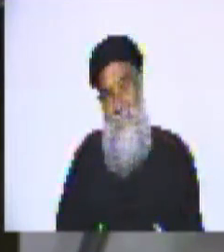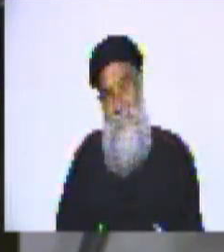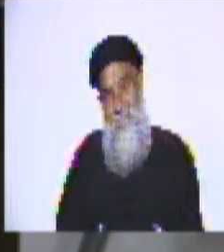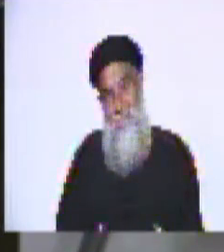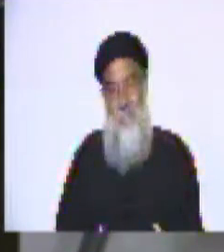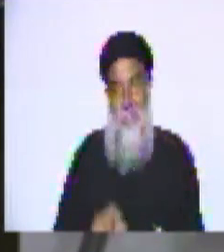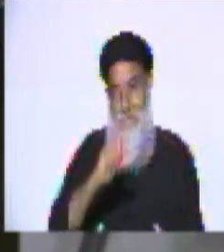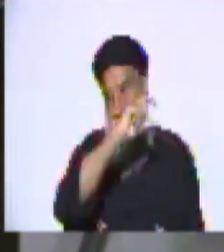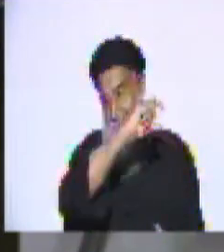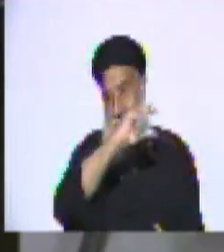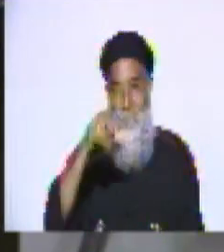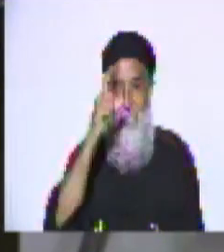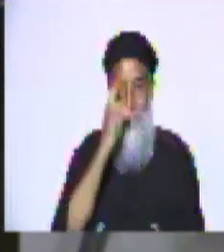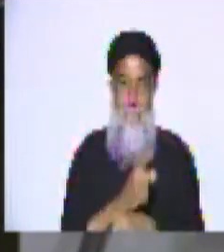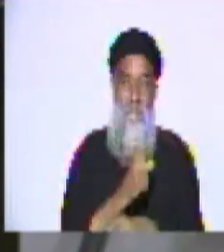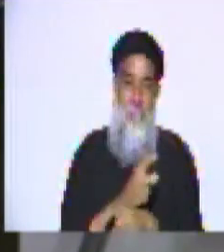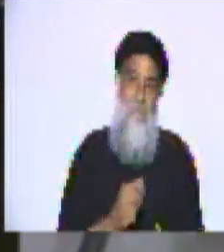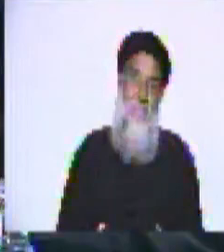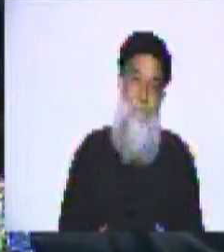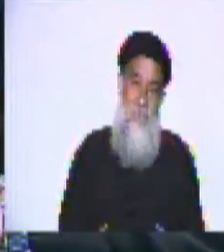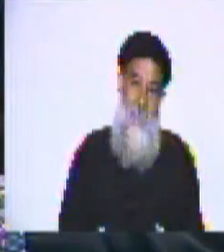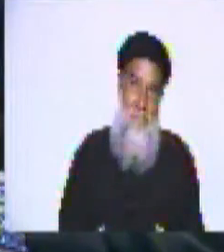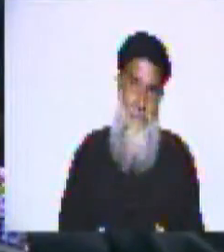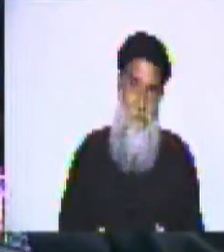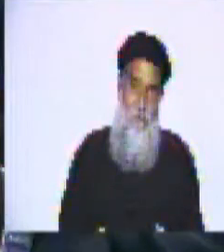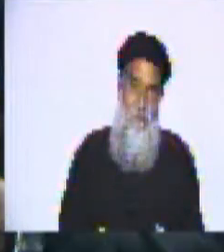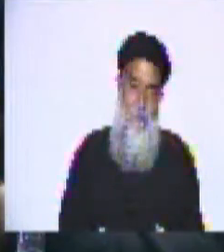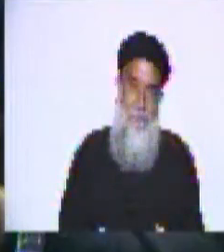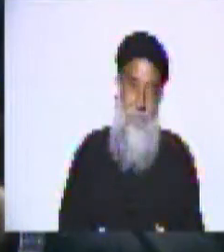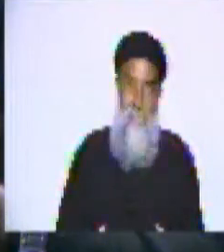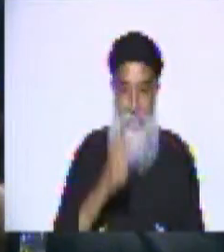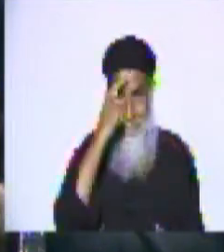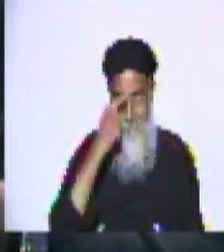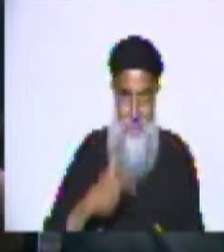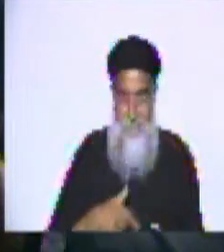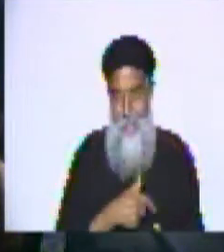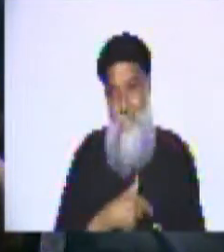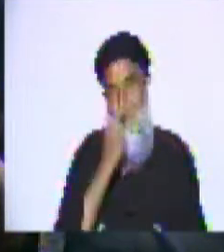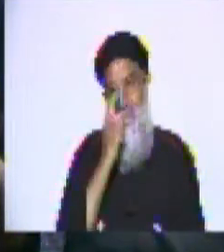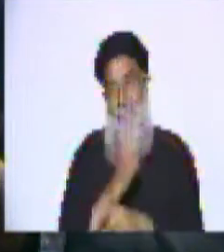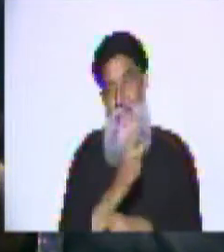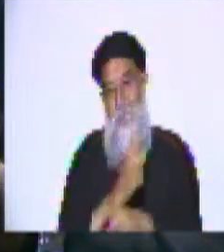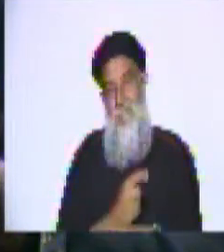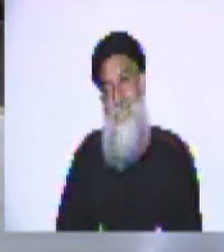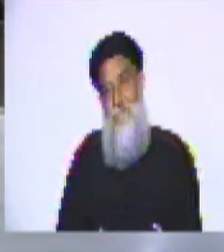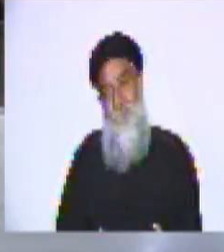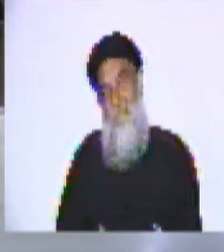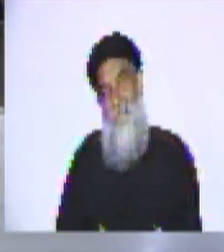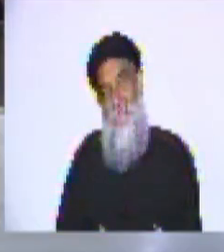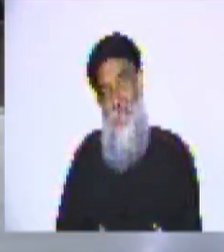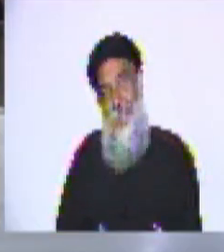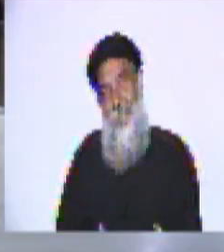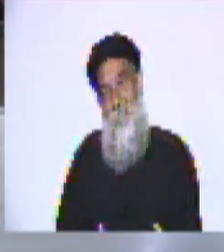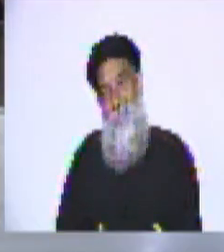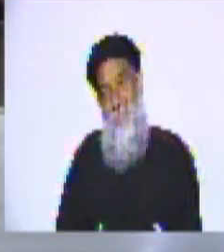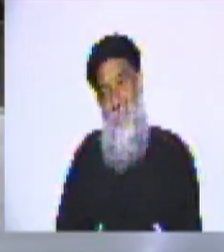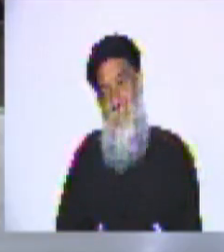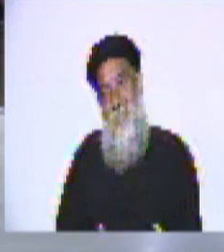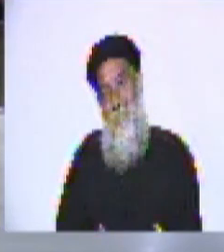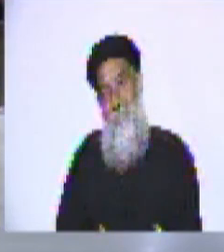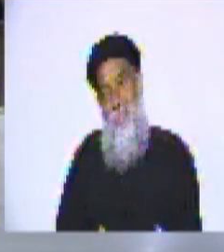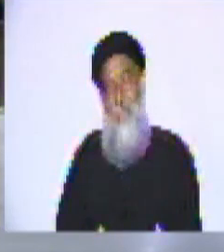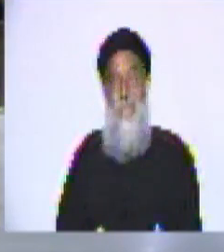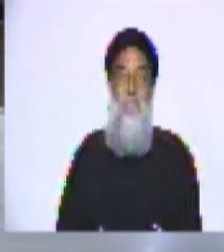كده. أظن فيه في أطفيح كنيسة باسم الآباء الرسل. ممكن. أظن كده. ممكن. سيدنا معلمنا